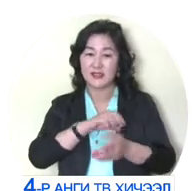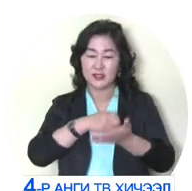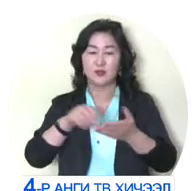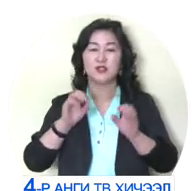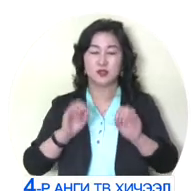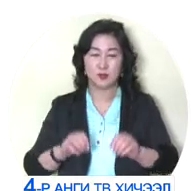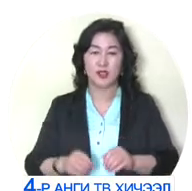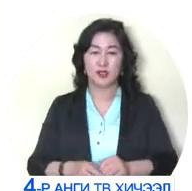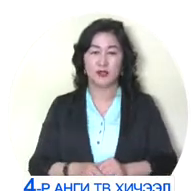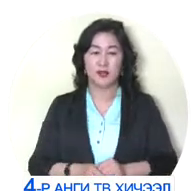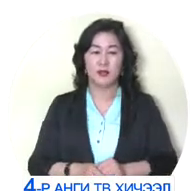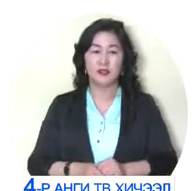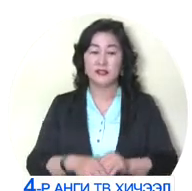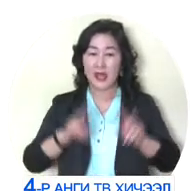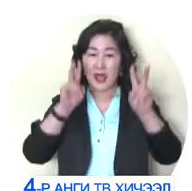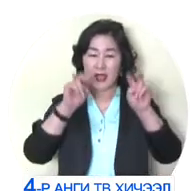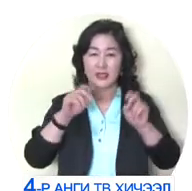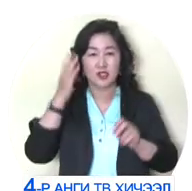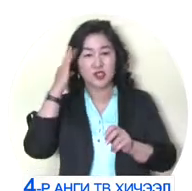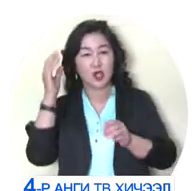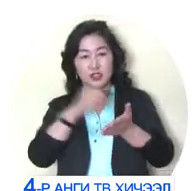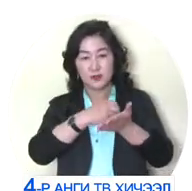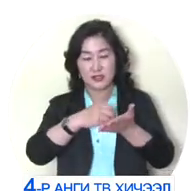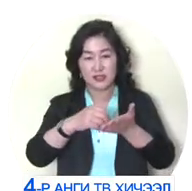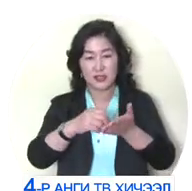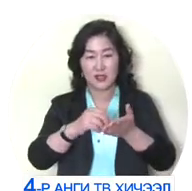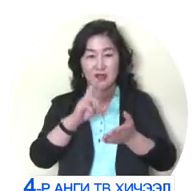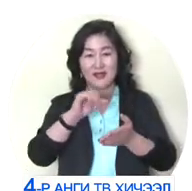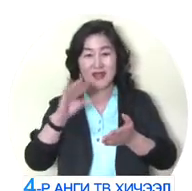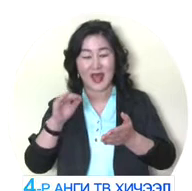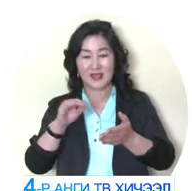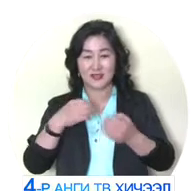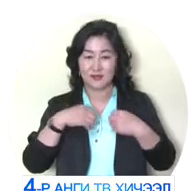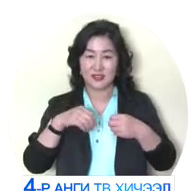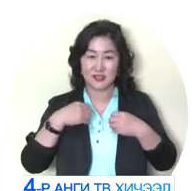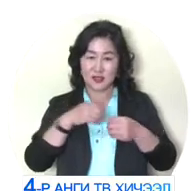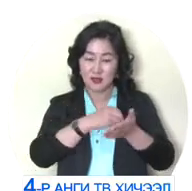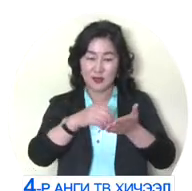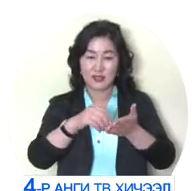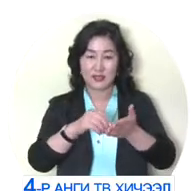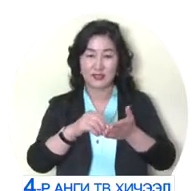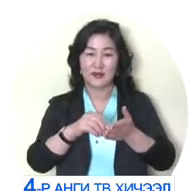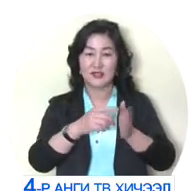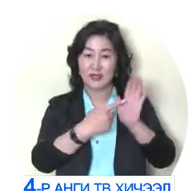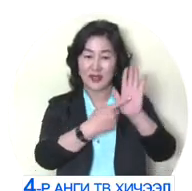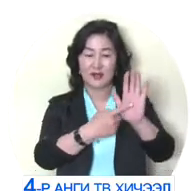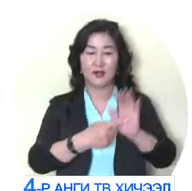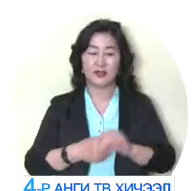аа. За тэгвэл их зохиож бичихдээ хэрхэн бичих вэ гэсэн аргачлалыг багш нь бас дэлгэцэнд харуулж